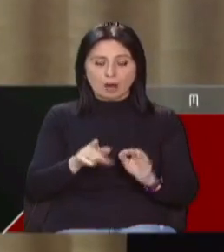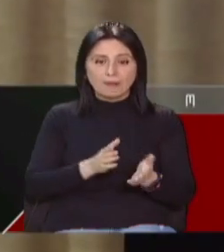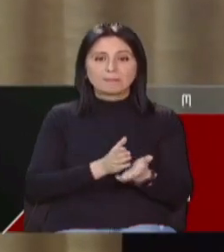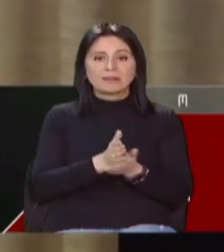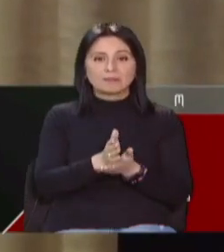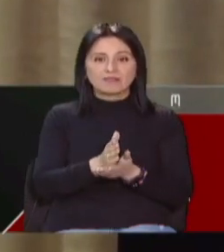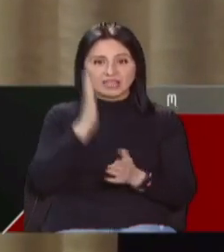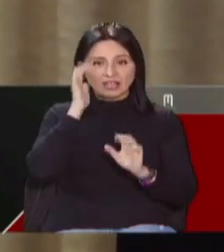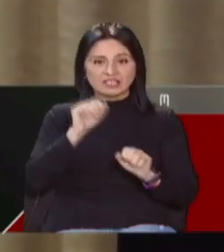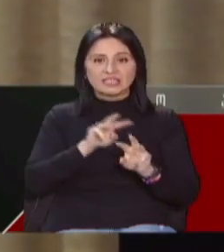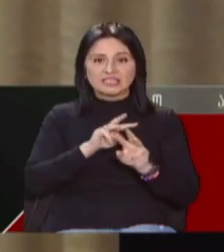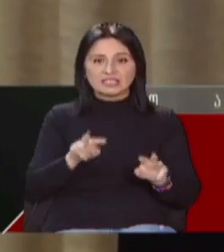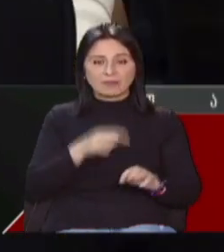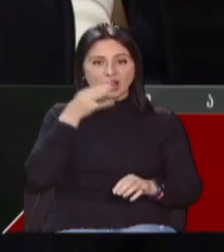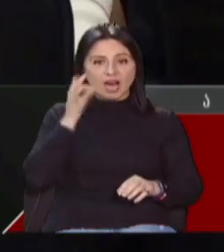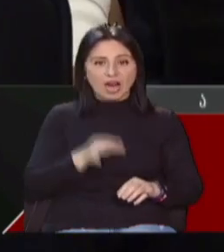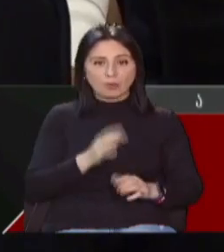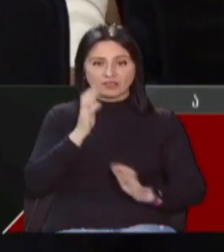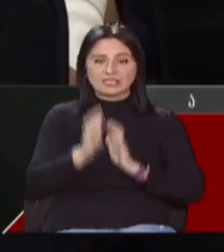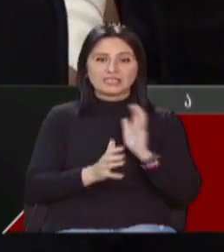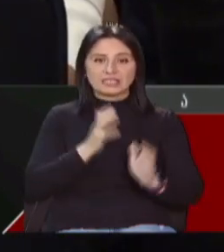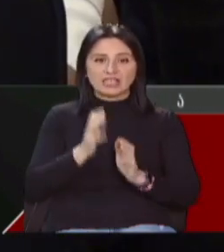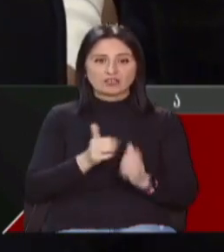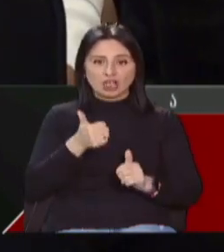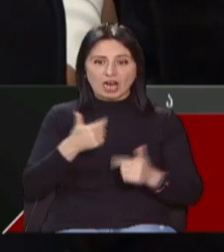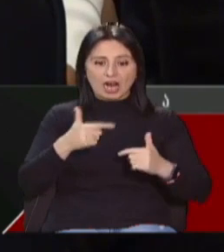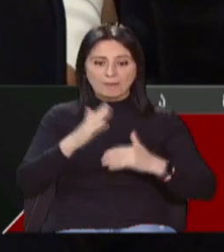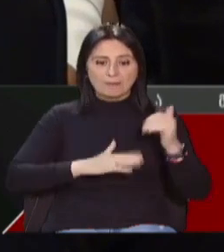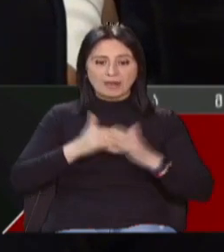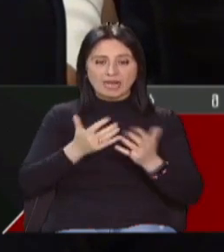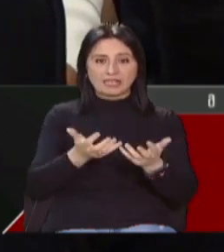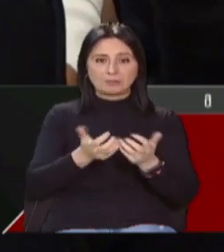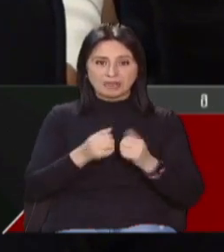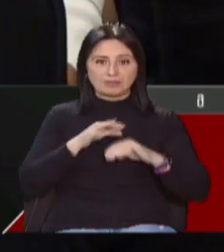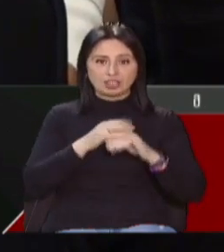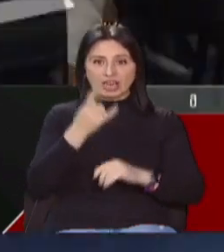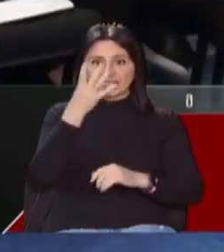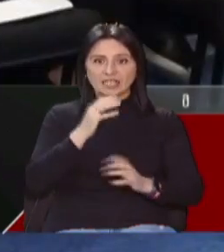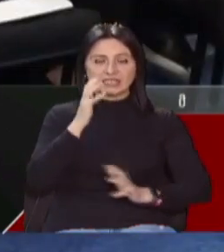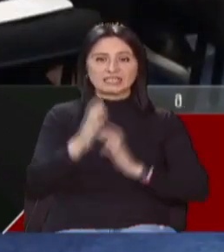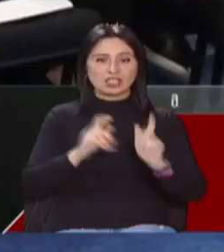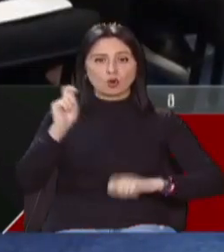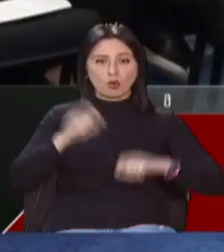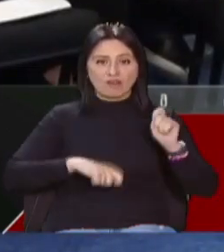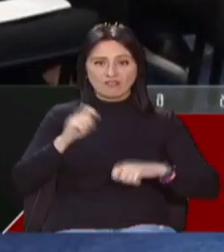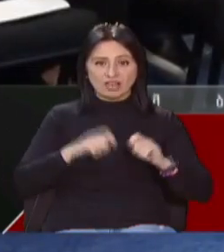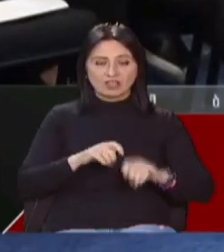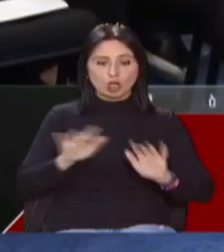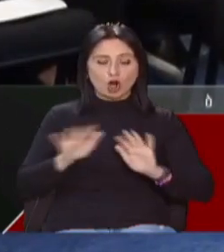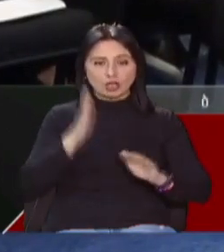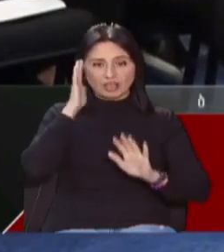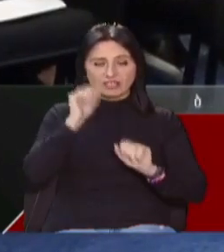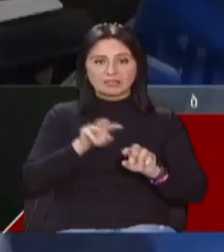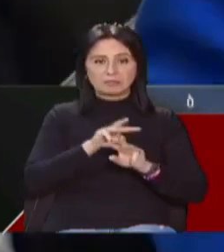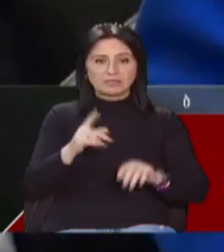მიმართულებით თავდაცვის ამის დროს გამოცდილებისა და საერთაშორისო კარგი პრაქტიკის გაზერების მიზნით ჩატარდა ერთდღიანი საერთაშორისო კონფერენცია. ორიზება